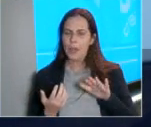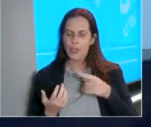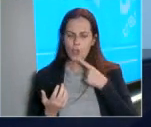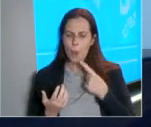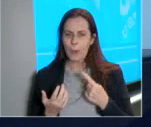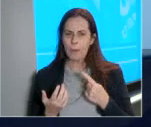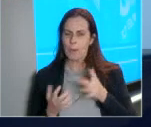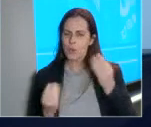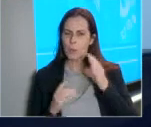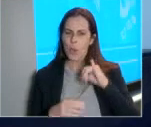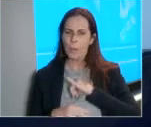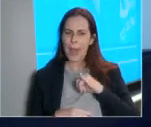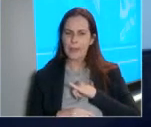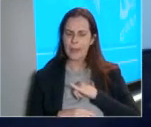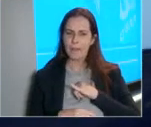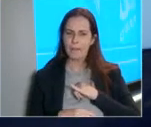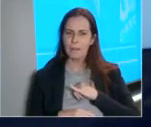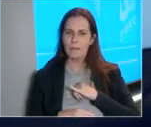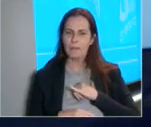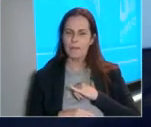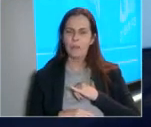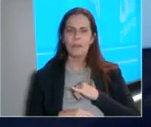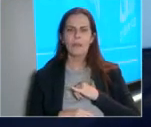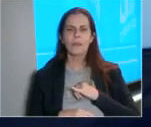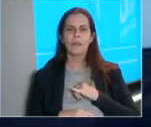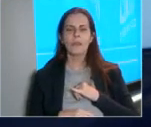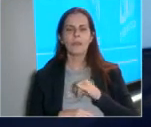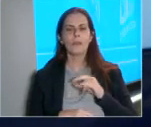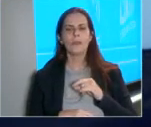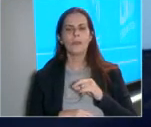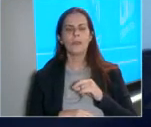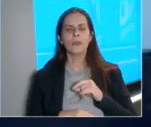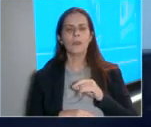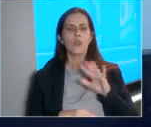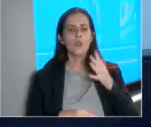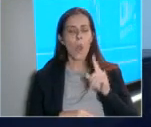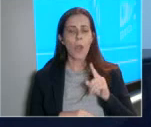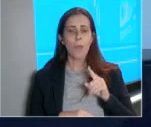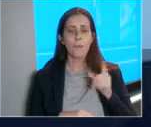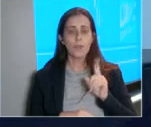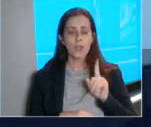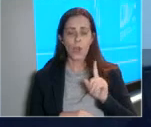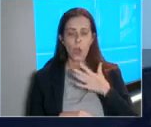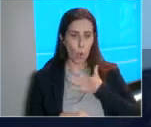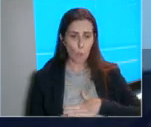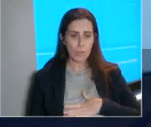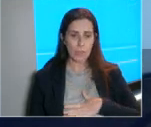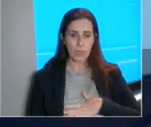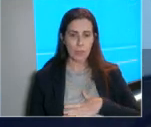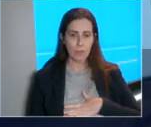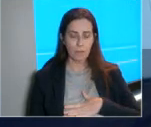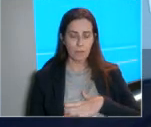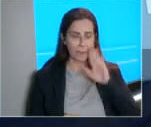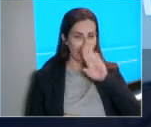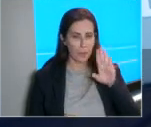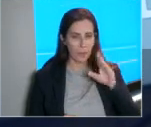תיאוריה מאוד מעניינת. נדמה לי שהיה זה ספי עובדיה אמיתי שפרסם את זה בחדשות 13, שייתכן שאלה שאינם חפצים בישיבת תחת נתניהו, נדמה